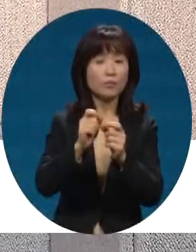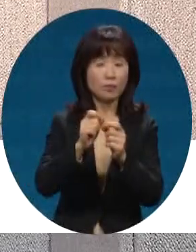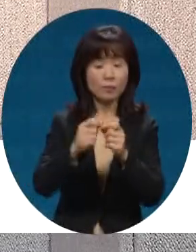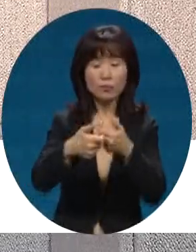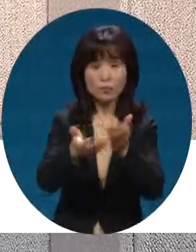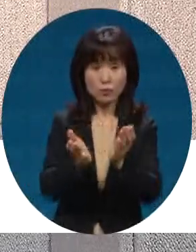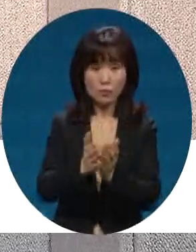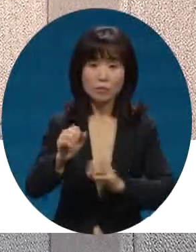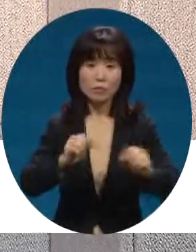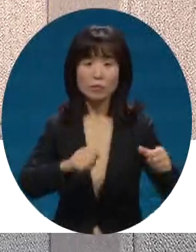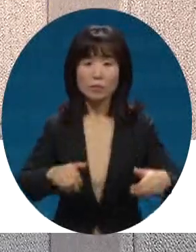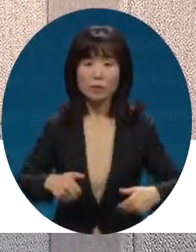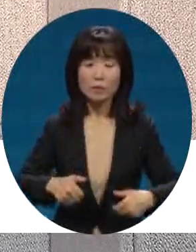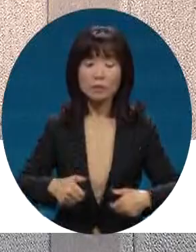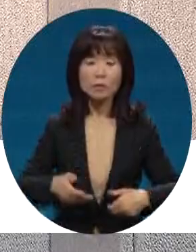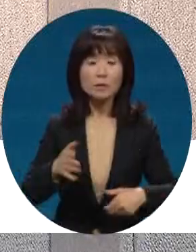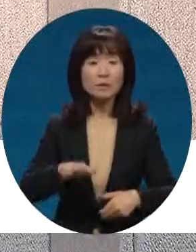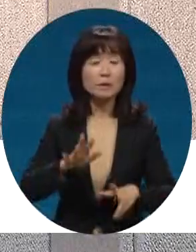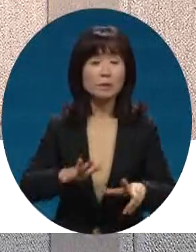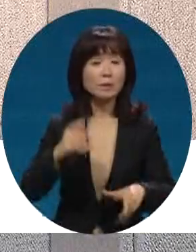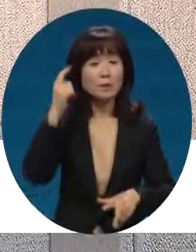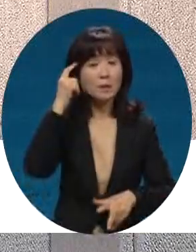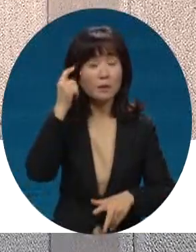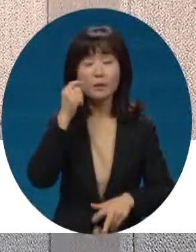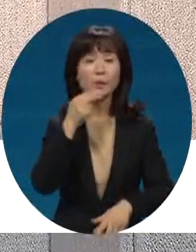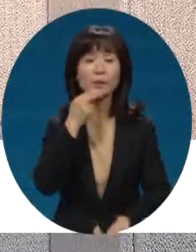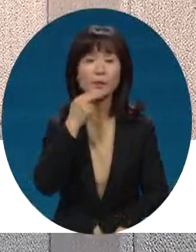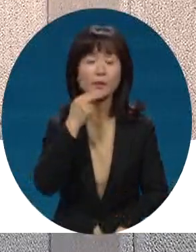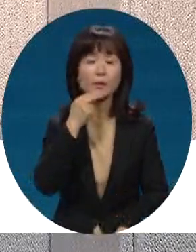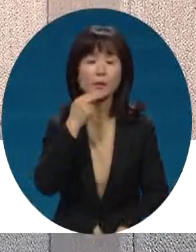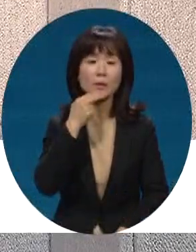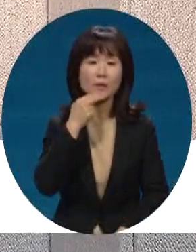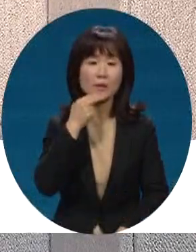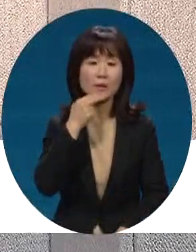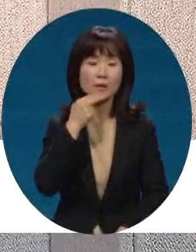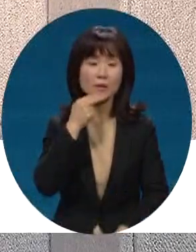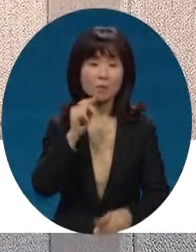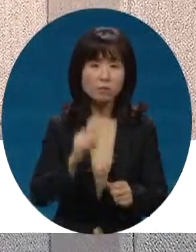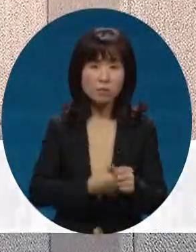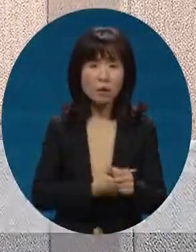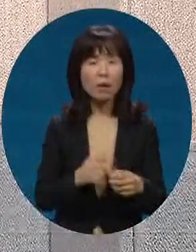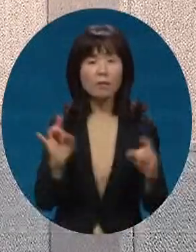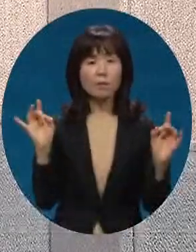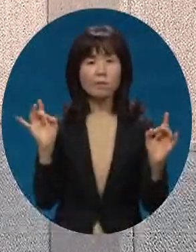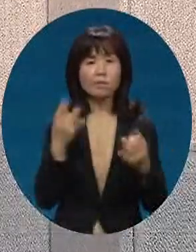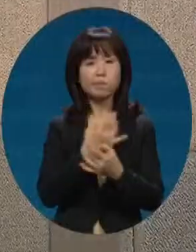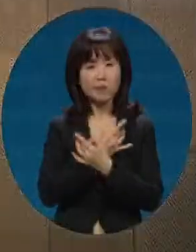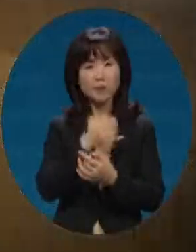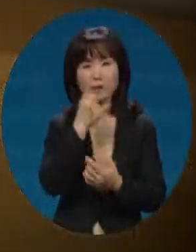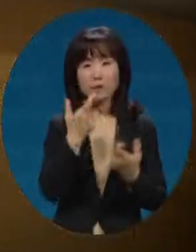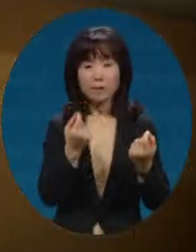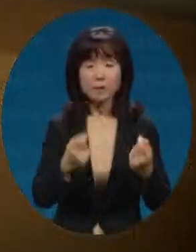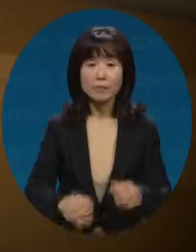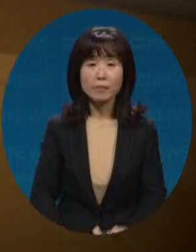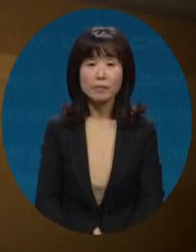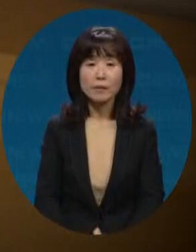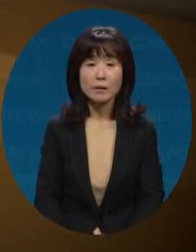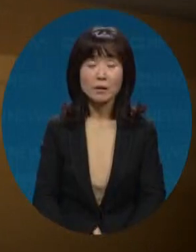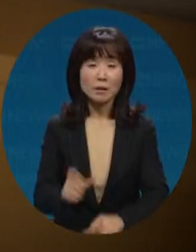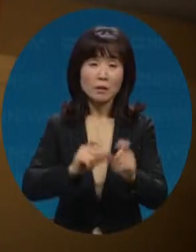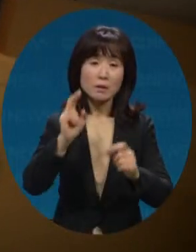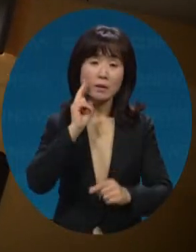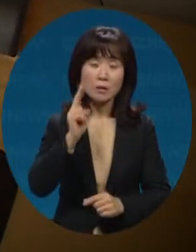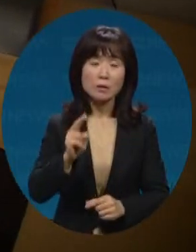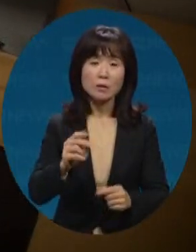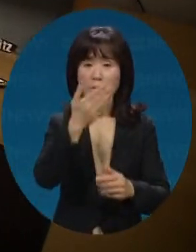아직까지 인식이 없다 보니까 이걸 이렇게 좀 손 놓고 있는 건데 갈수록